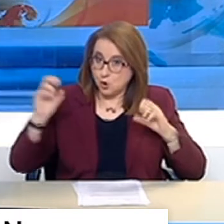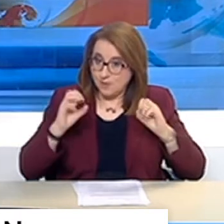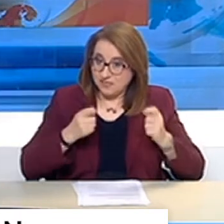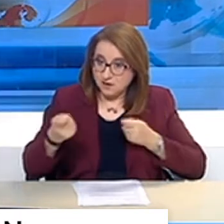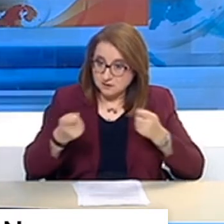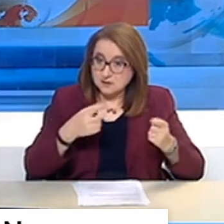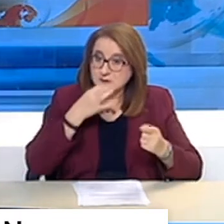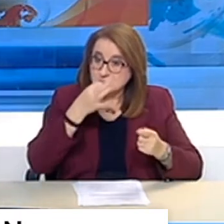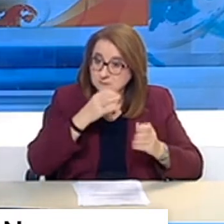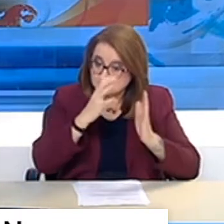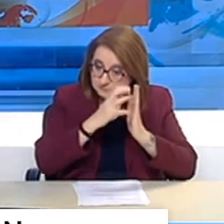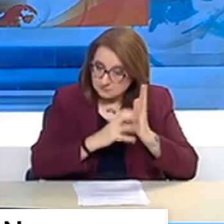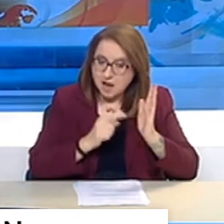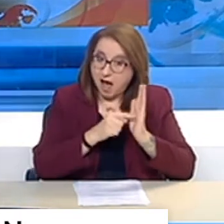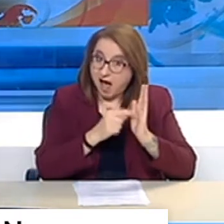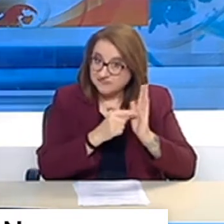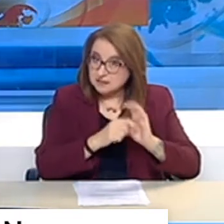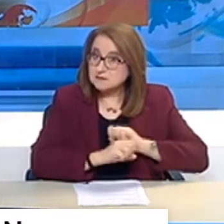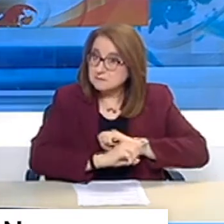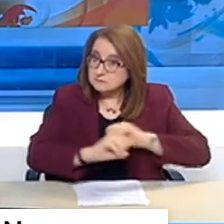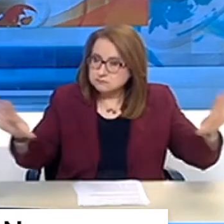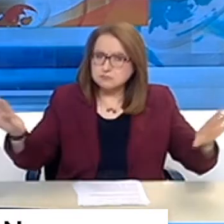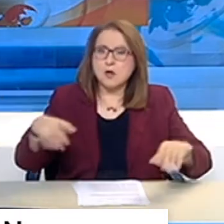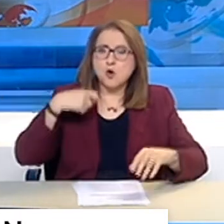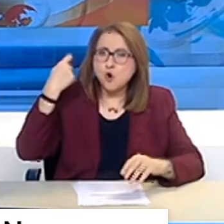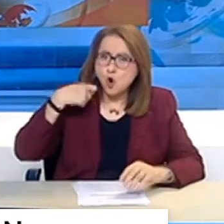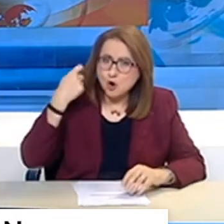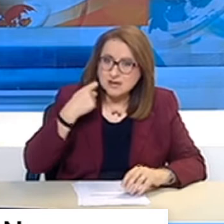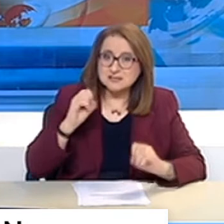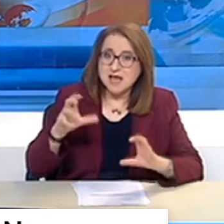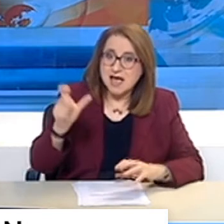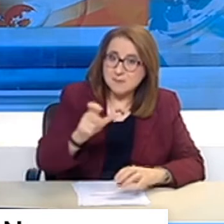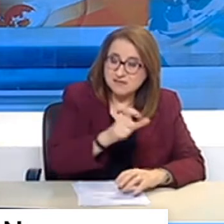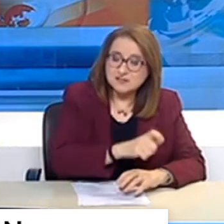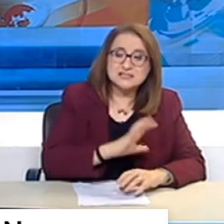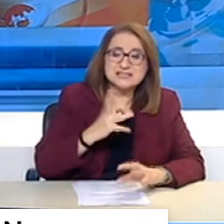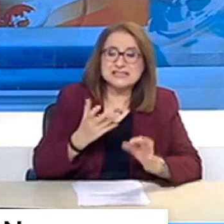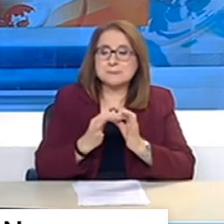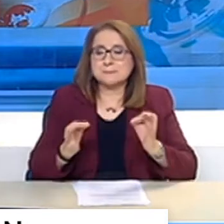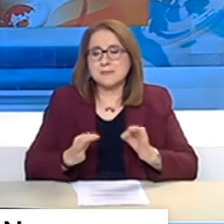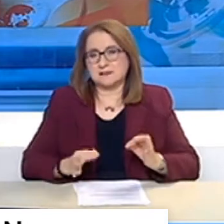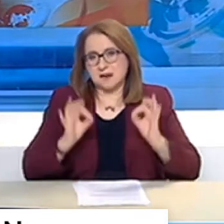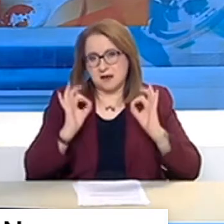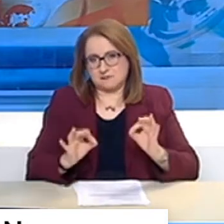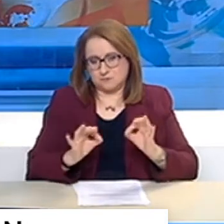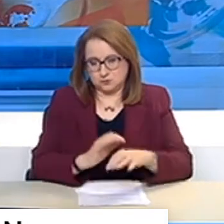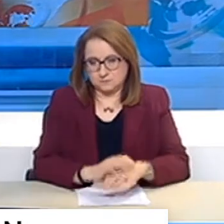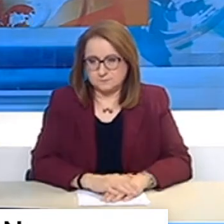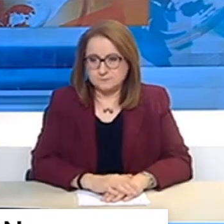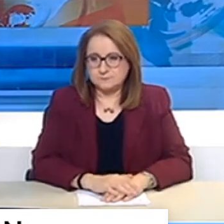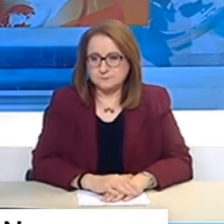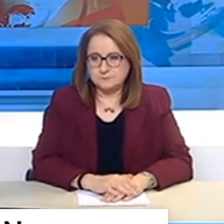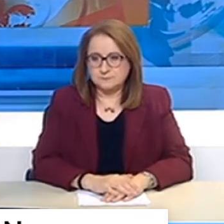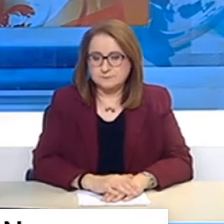θα γνωστοποιηθούν σε εκπαιδευτικούς, μαθητές και γονείς σχετικά με τα αναγκαία μέτρα προστασίας. Θα